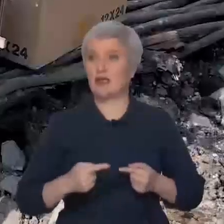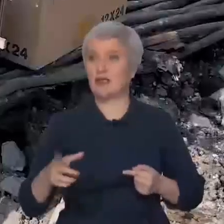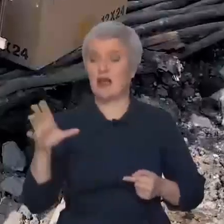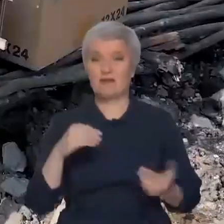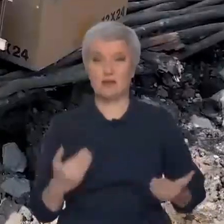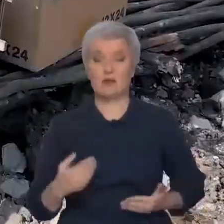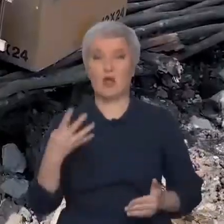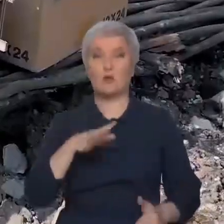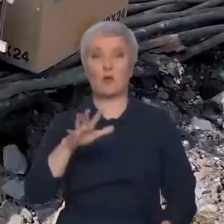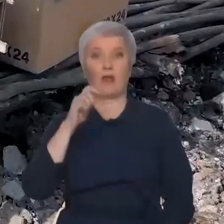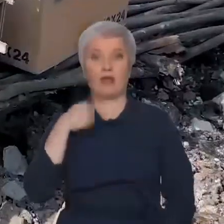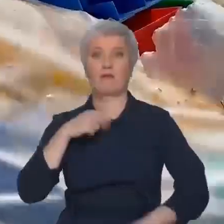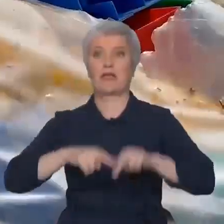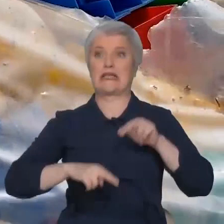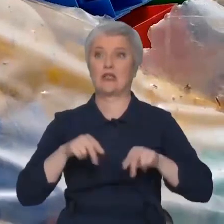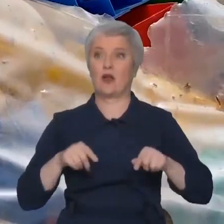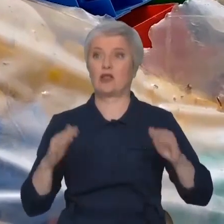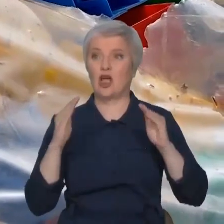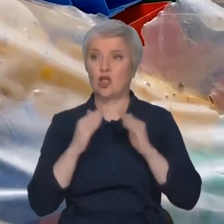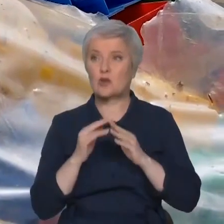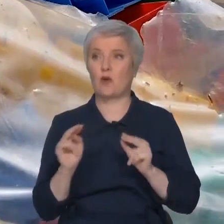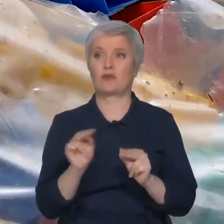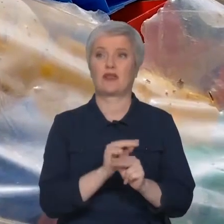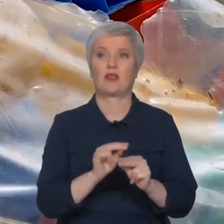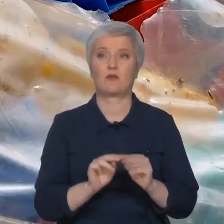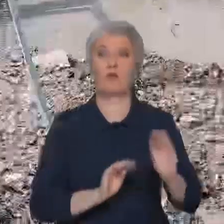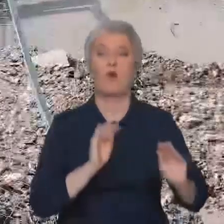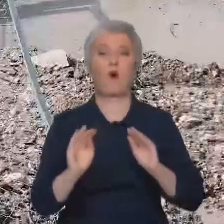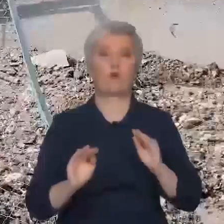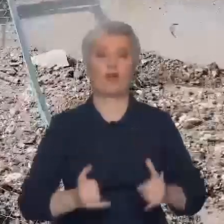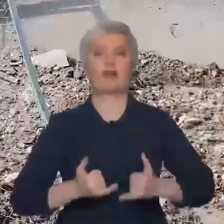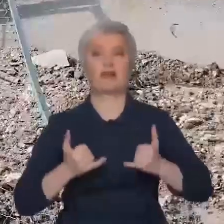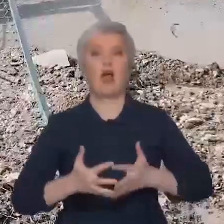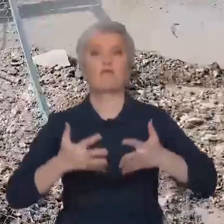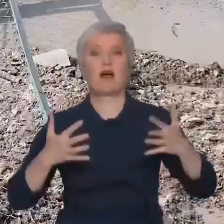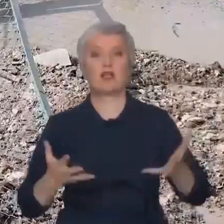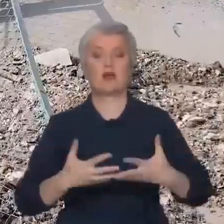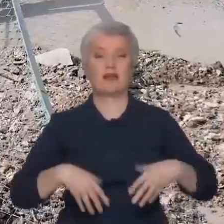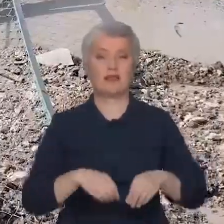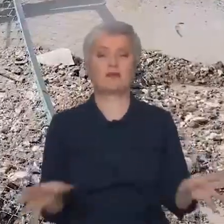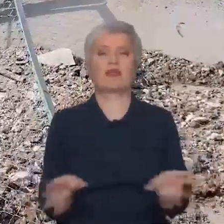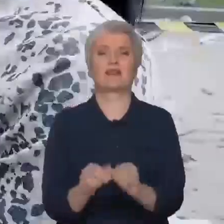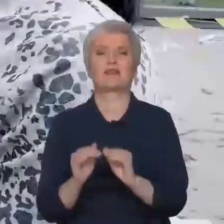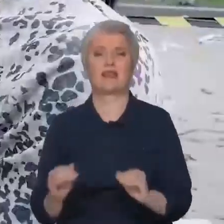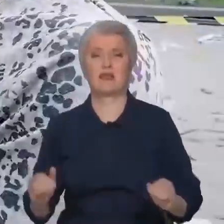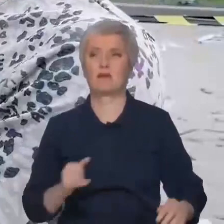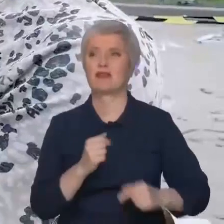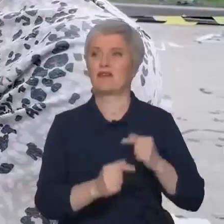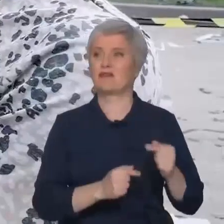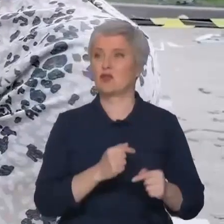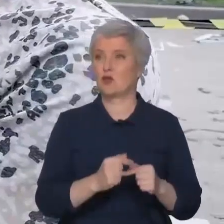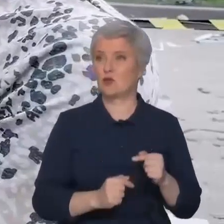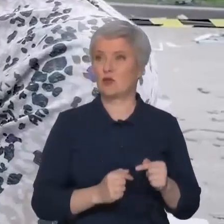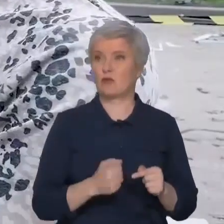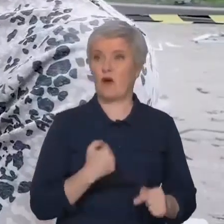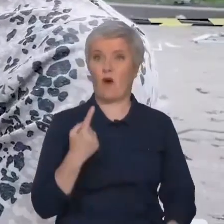все це час будували цей дім, робили ремонт, обустраювали для великої сім'ї, з дітьми, з внуками. В одну